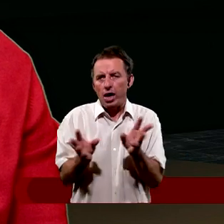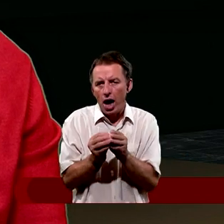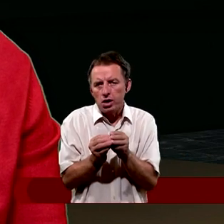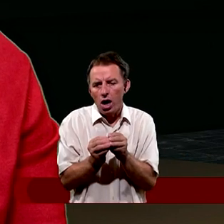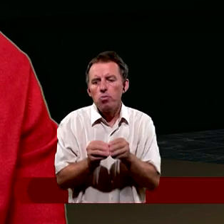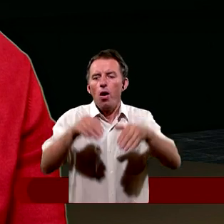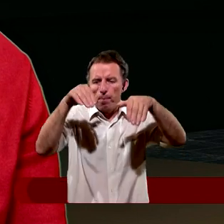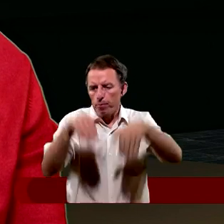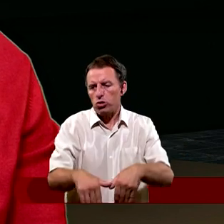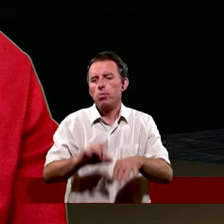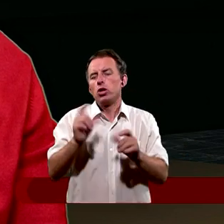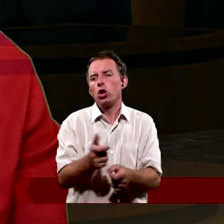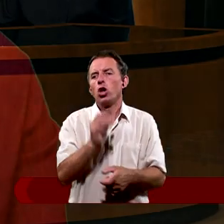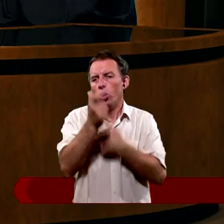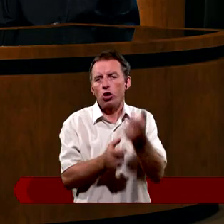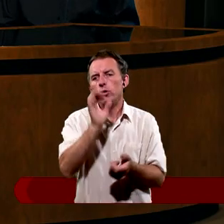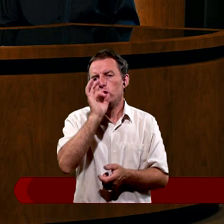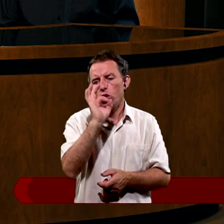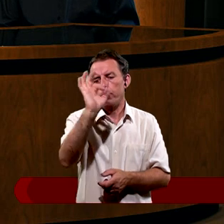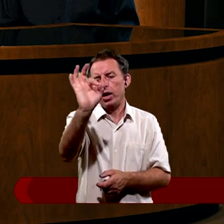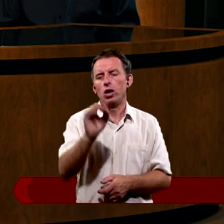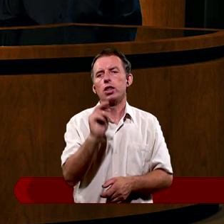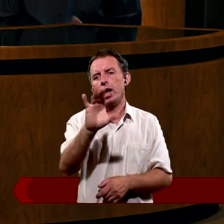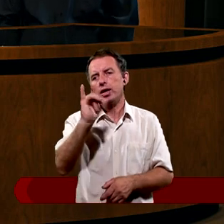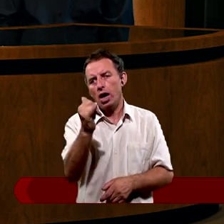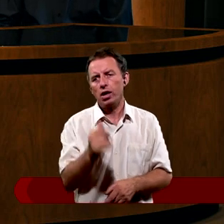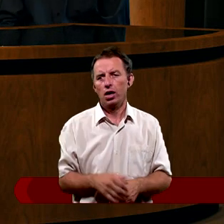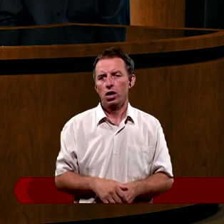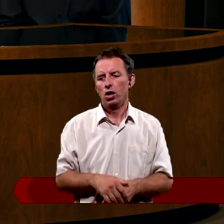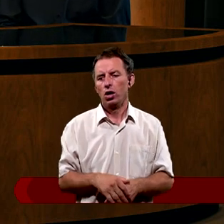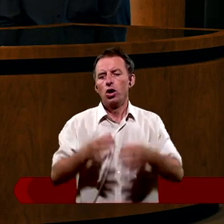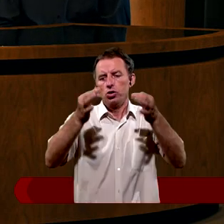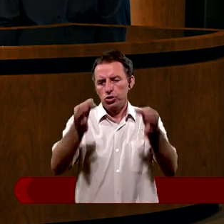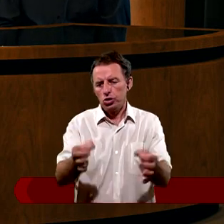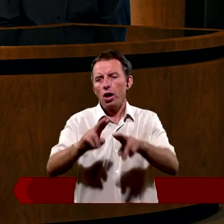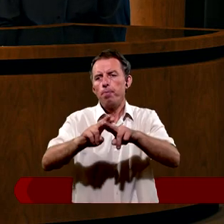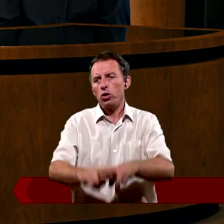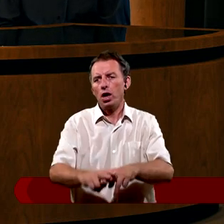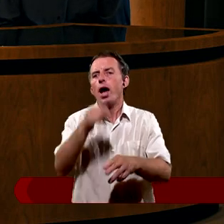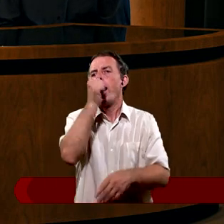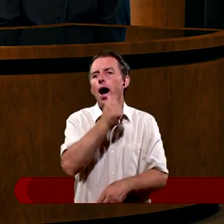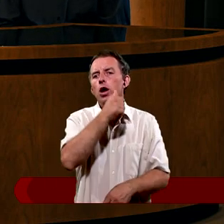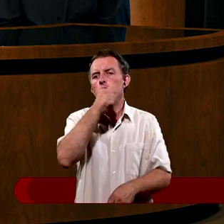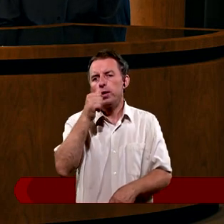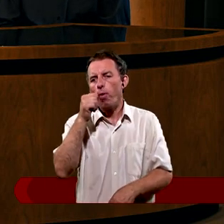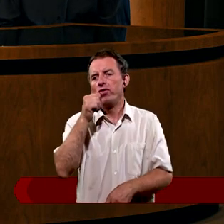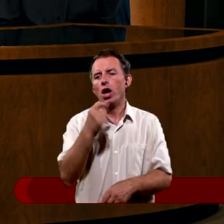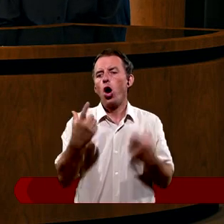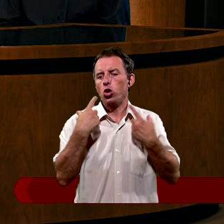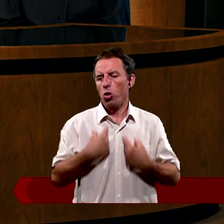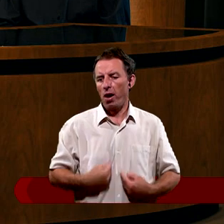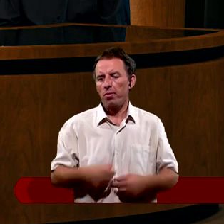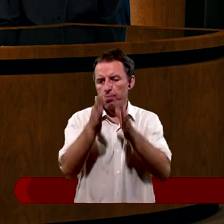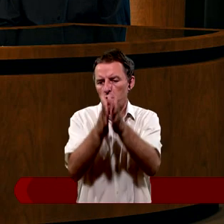razem można coś zrobić dobrego. Chociaż do dzisiaj pozostają anonimowymi